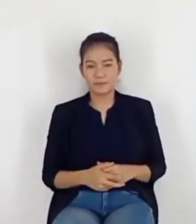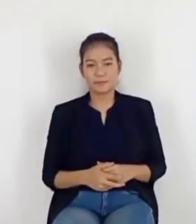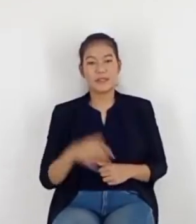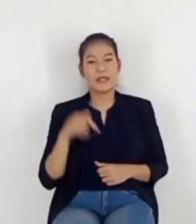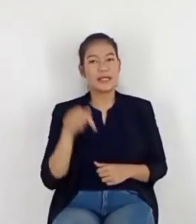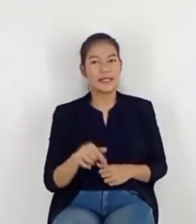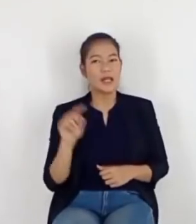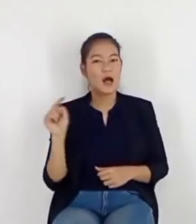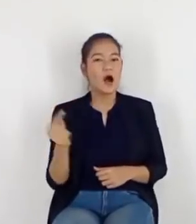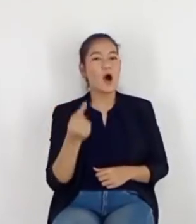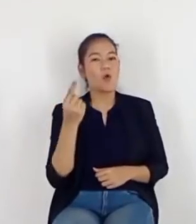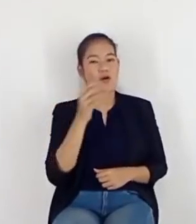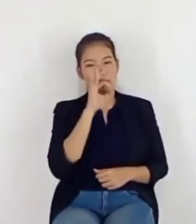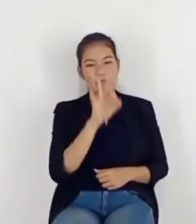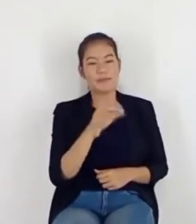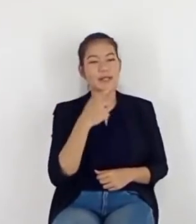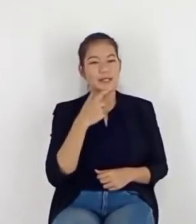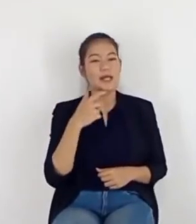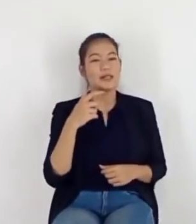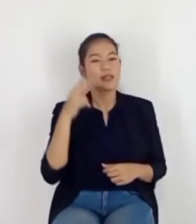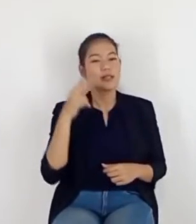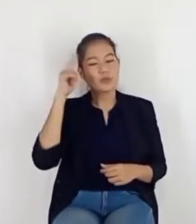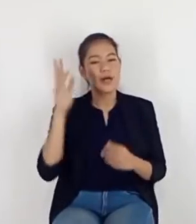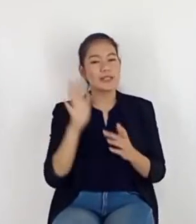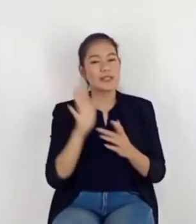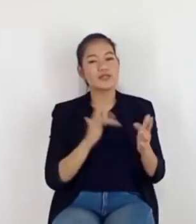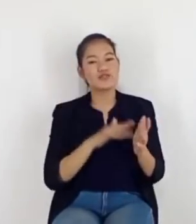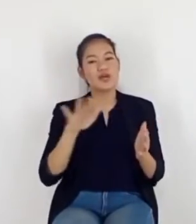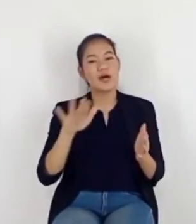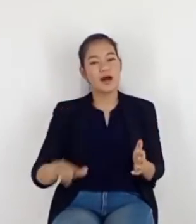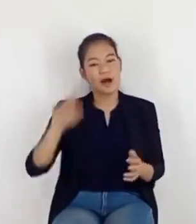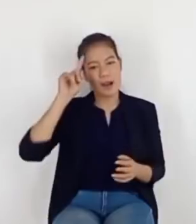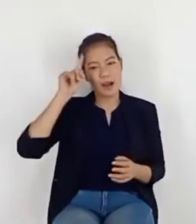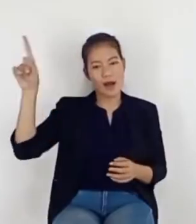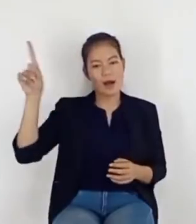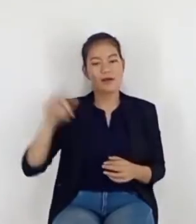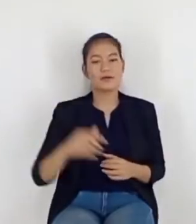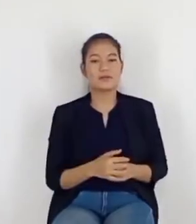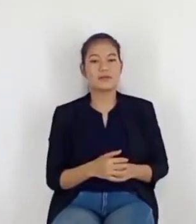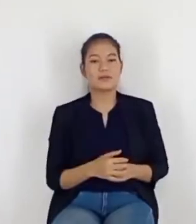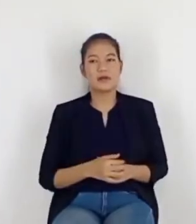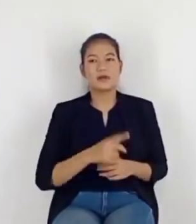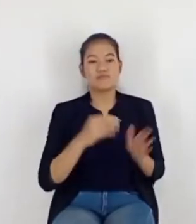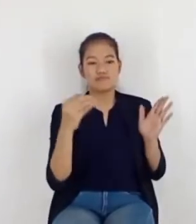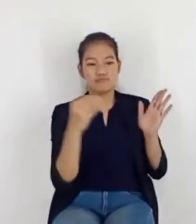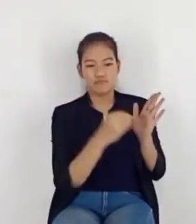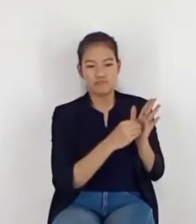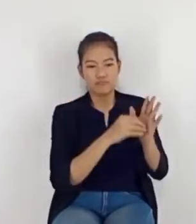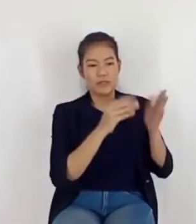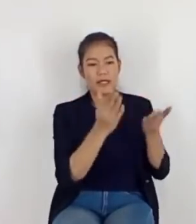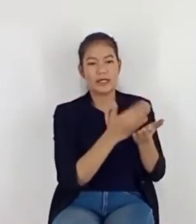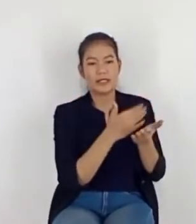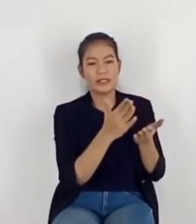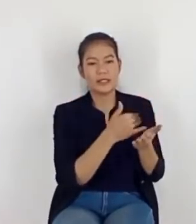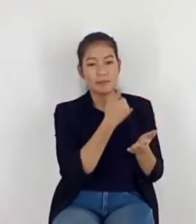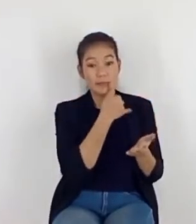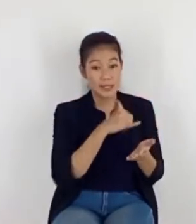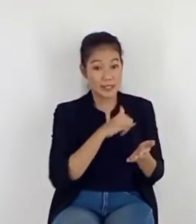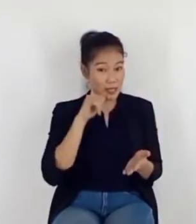Inilah permulaan Injil tentang Yesus Kristus, Anak Allah. Seperti ada tertulis dalam kitab Nabi